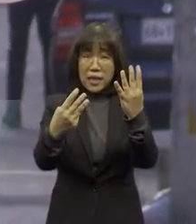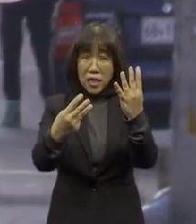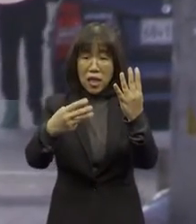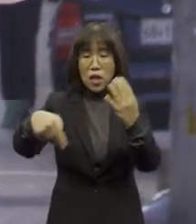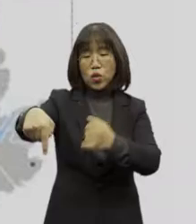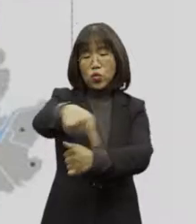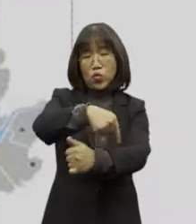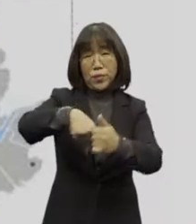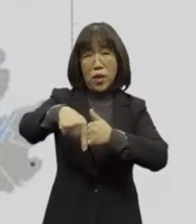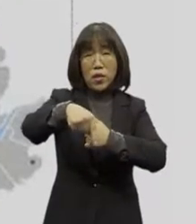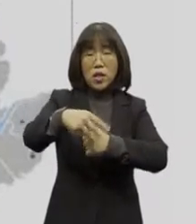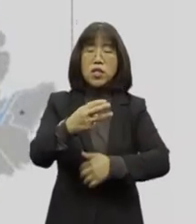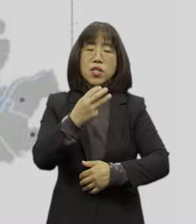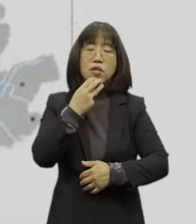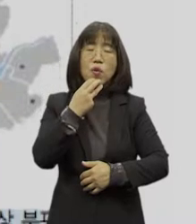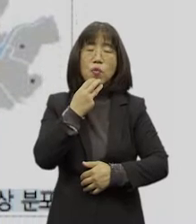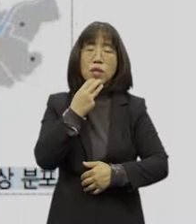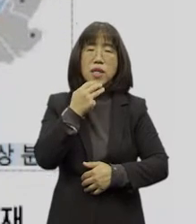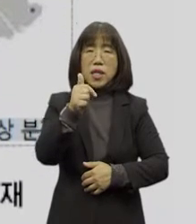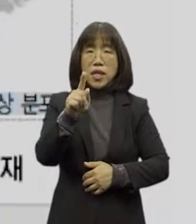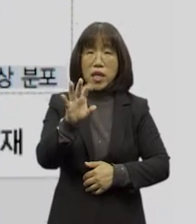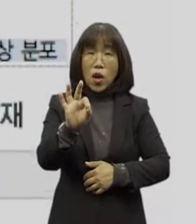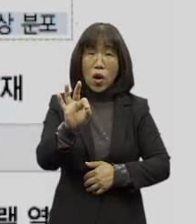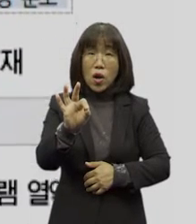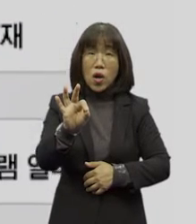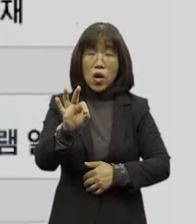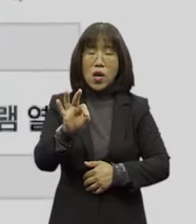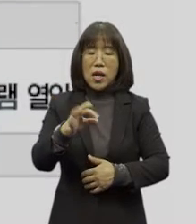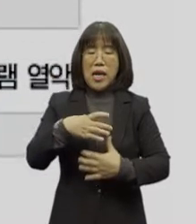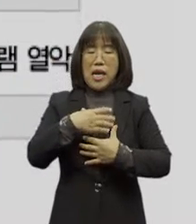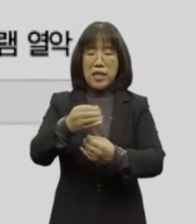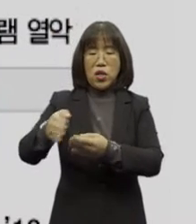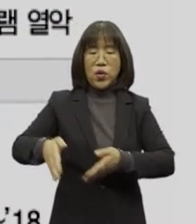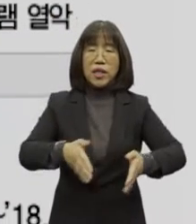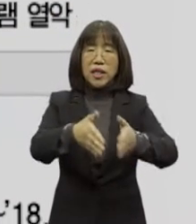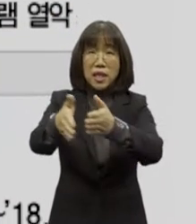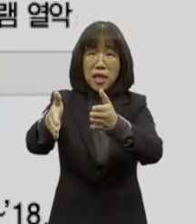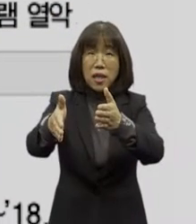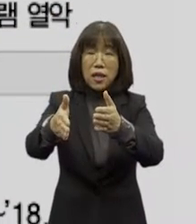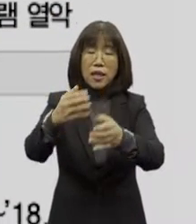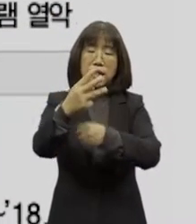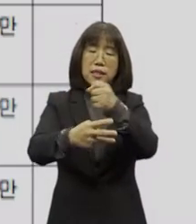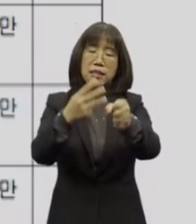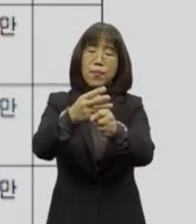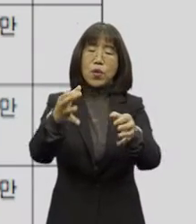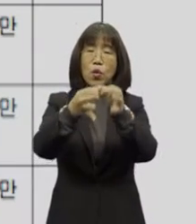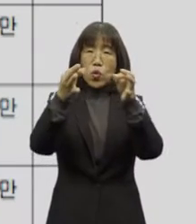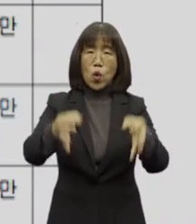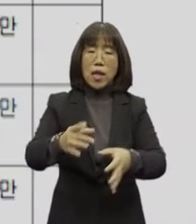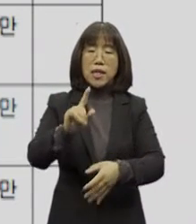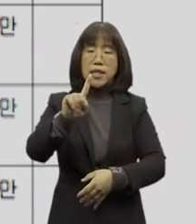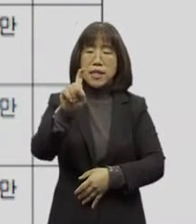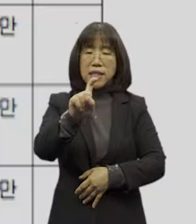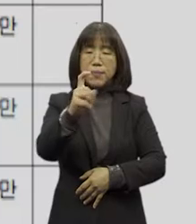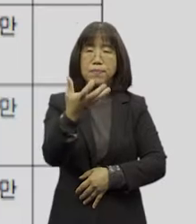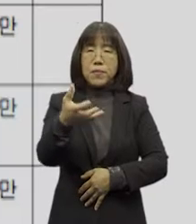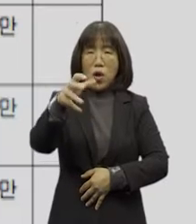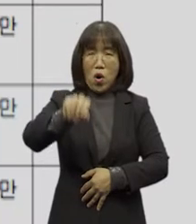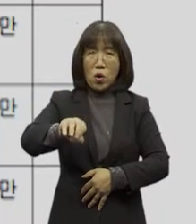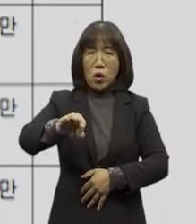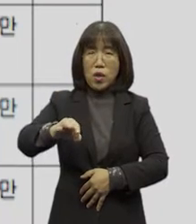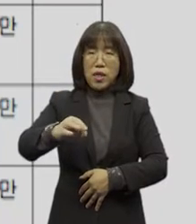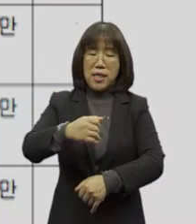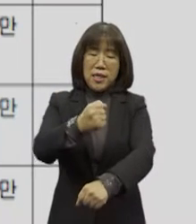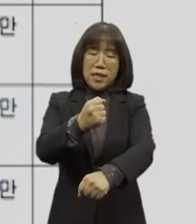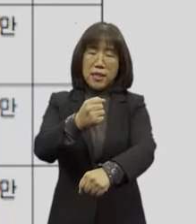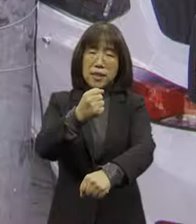일대가 2020년 하반기 서울형 골목길 재생 공모 사업에 최종 선정되며 3년 동안 총 10억